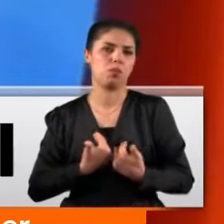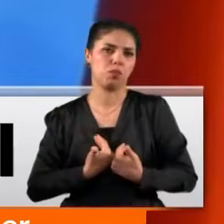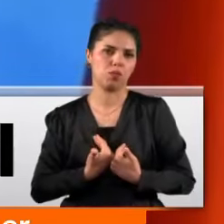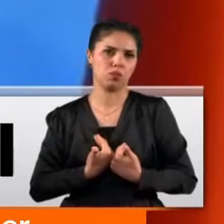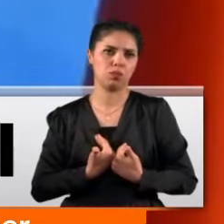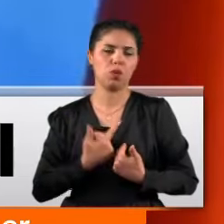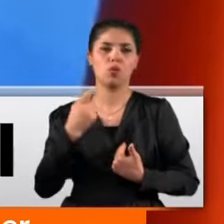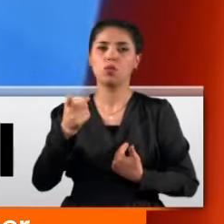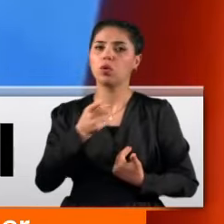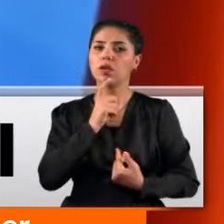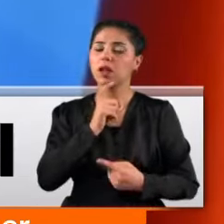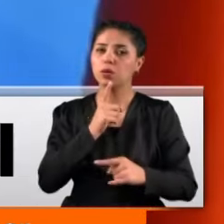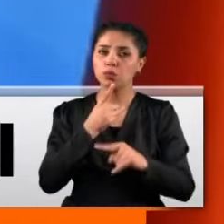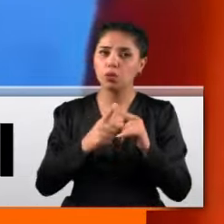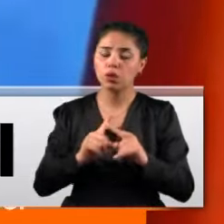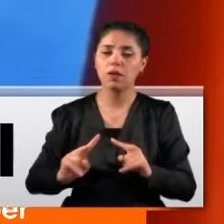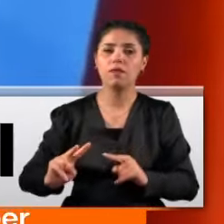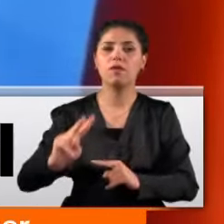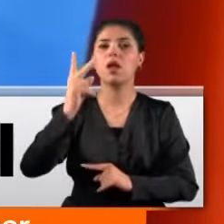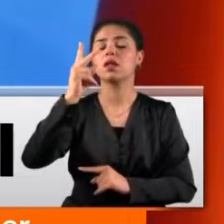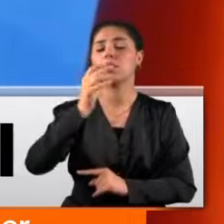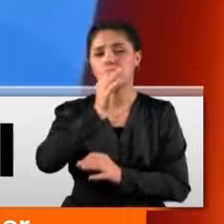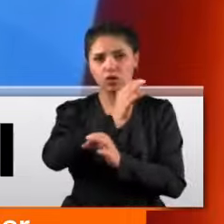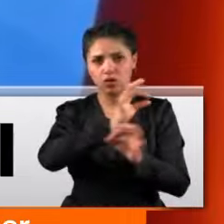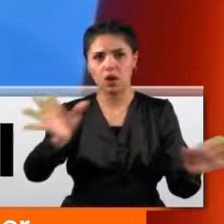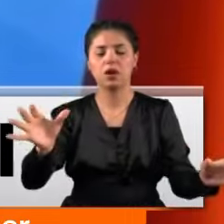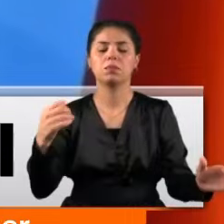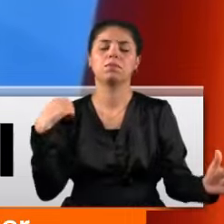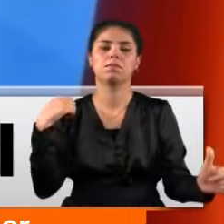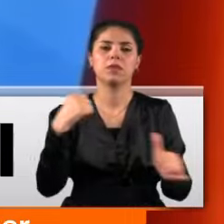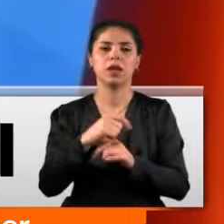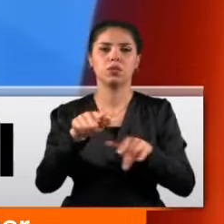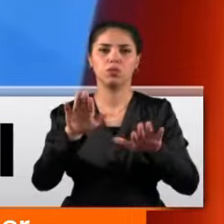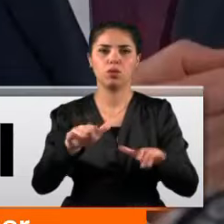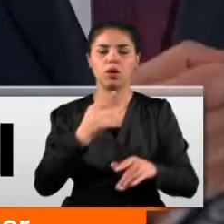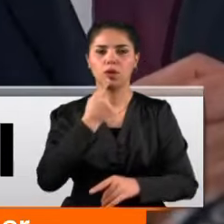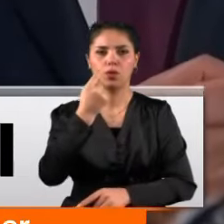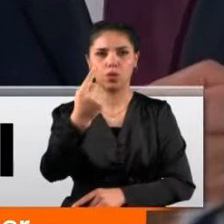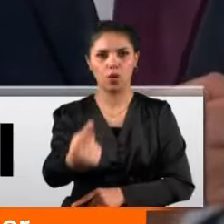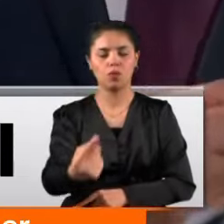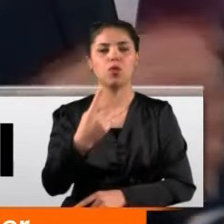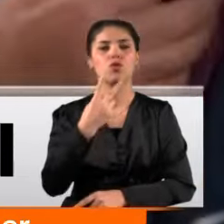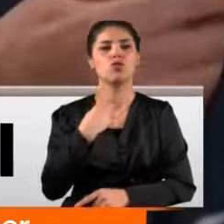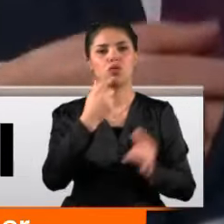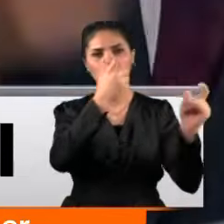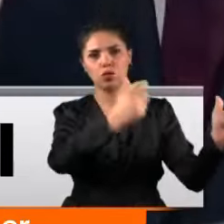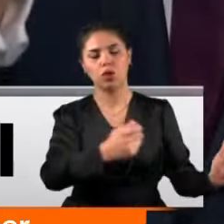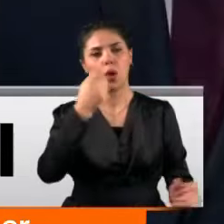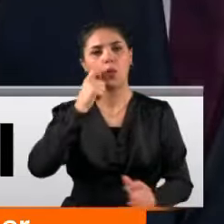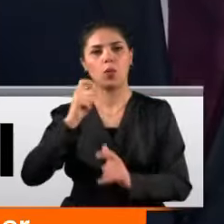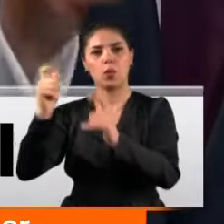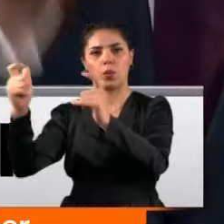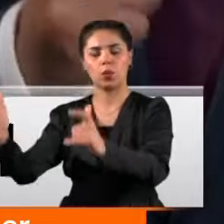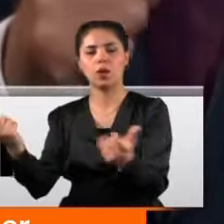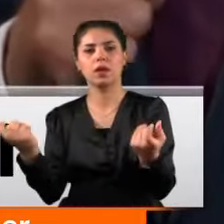Bu hatalı politikalardan vazgeçilmesi çağrımı burada tekrarlıyorum. Rusya-Ukrayna savaşı da zirvenin